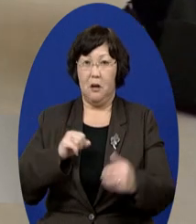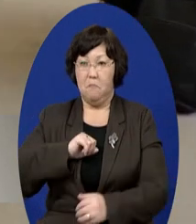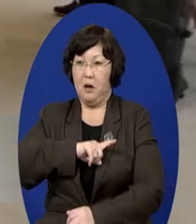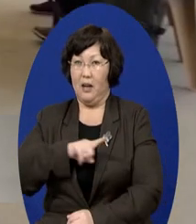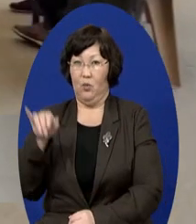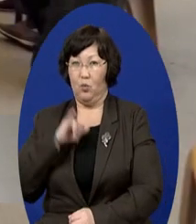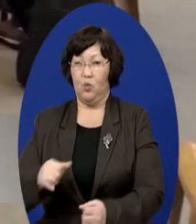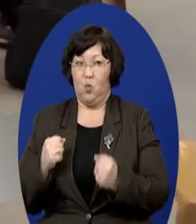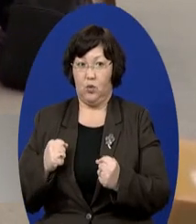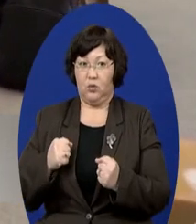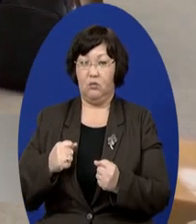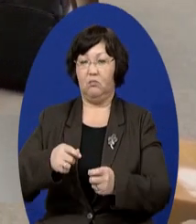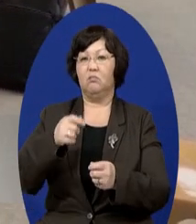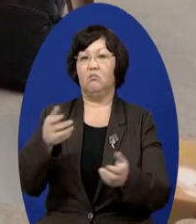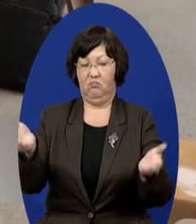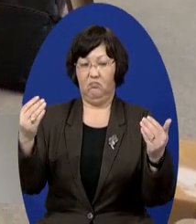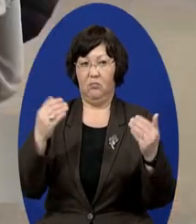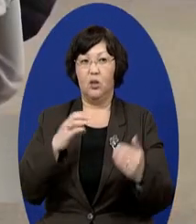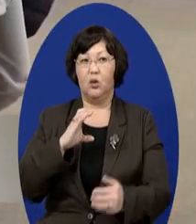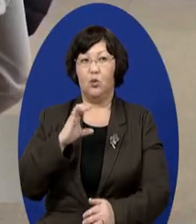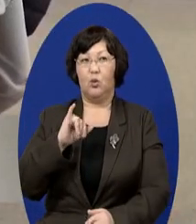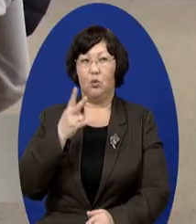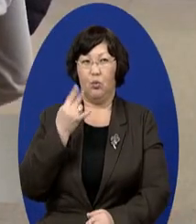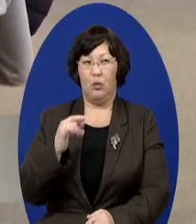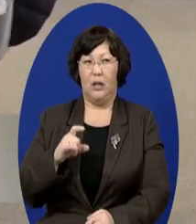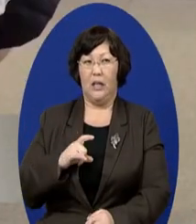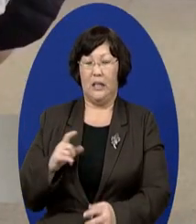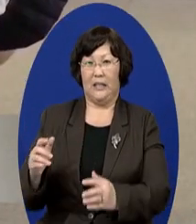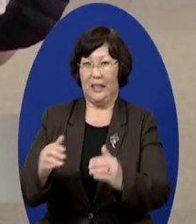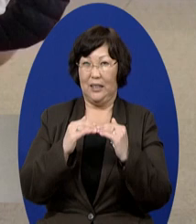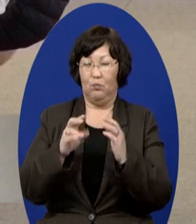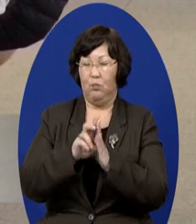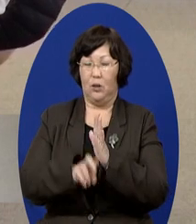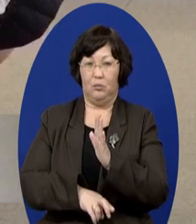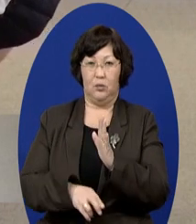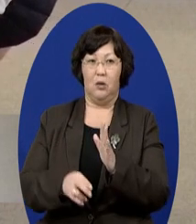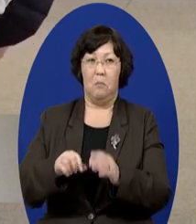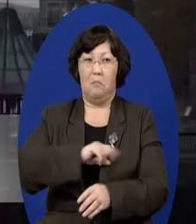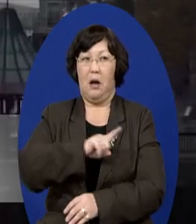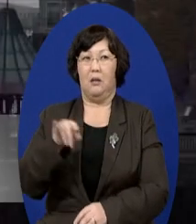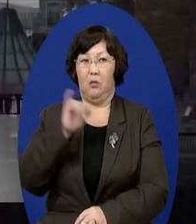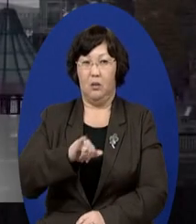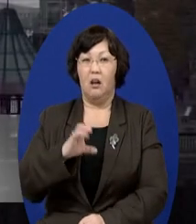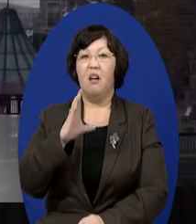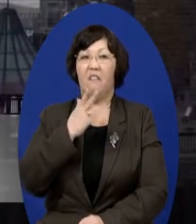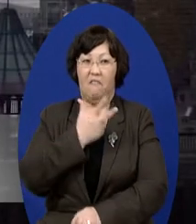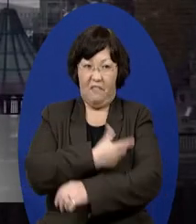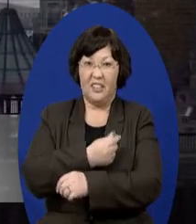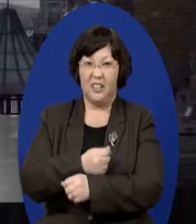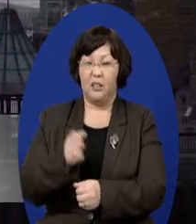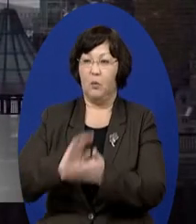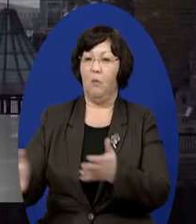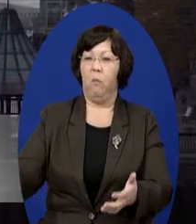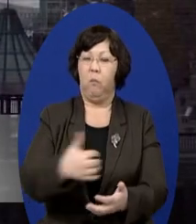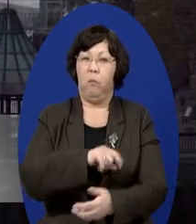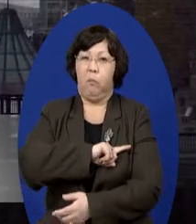хүч чадлаа ашиглан совилгын тэгш бус байдлыг улам дордуулж байгаа хэрэг. Нэг үгээр хэлбэл баян чинээлэг улсууд вакцины нөөцөлдөхтэй яг ижилхэн